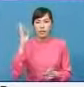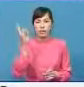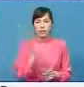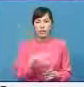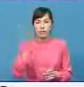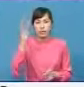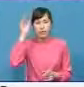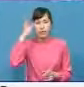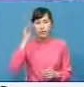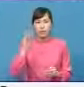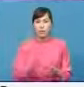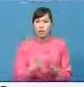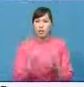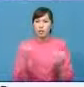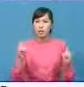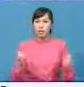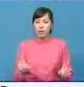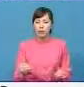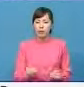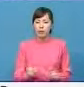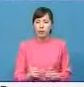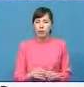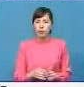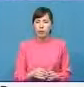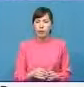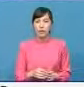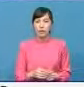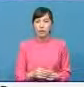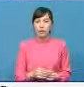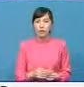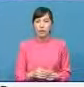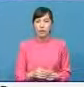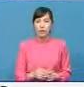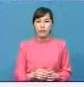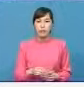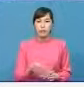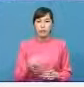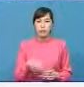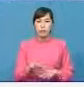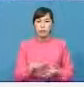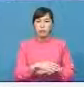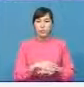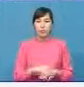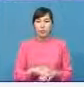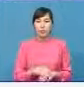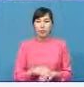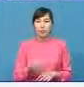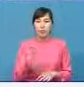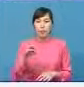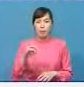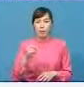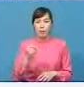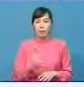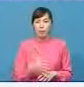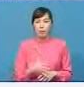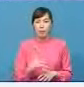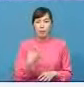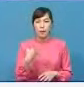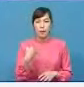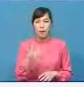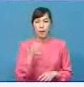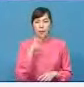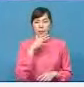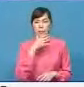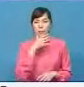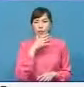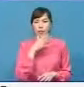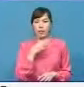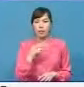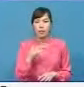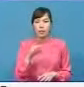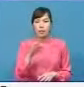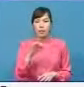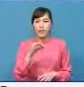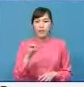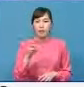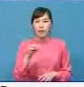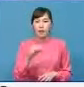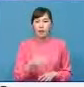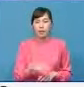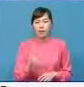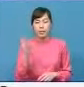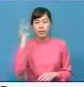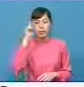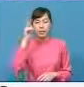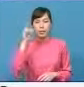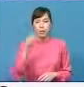отырудың артықтығы жоқ. Дінді тұғыр, иманды шамшырақ етіп ұстанған жамағат Алланың үйінеге 5 уақыт намазын оқып, имамдардан тәлім алуда. Ал ұстанымдары ұлт мүддесімен ұйыспайтын